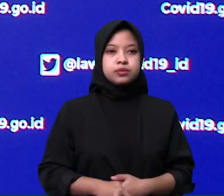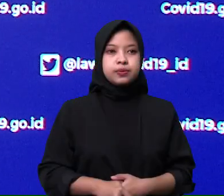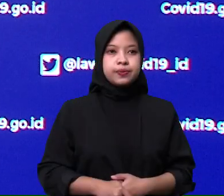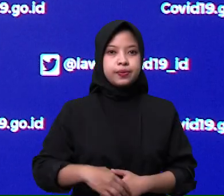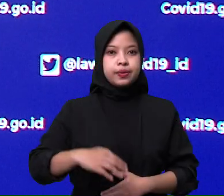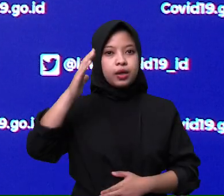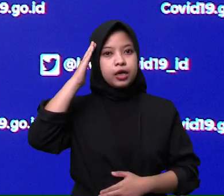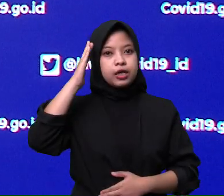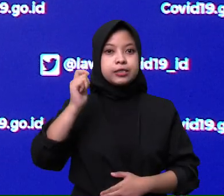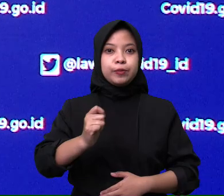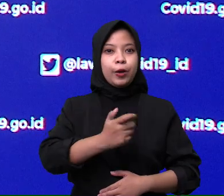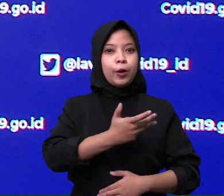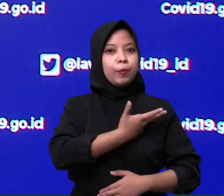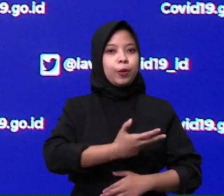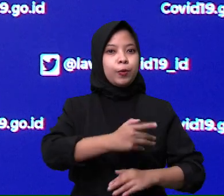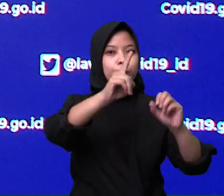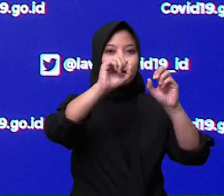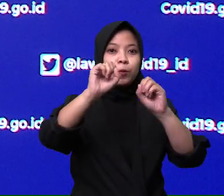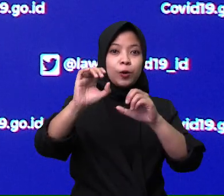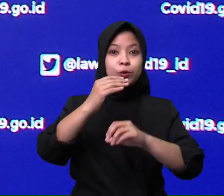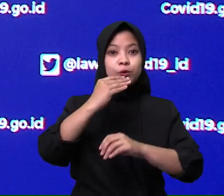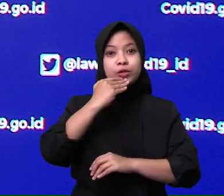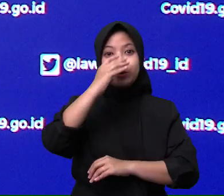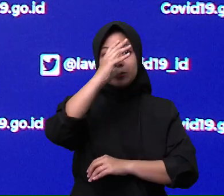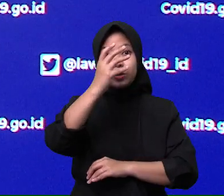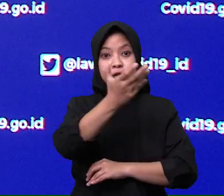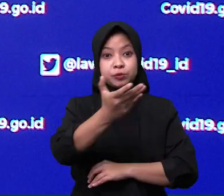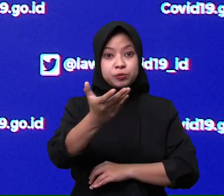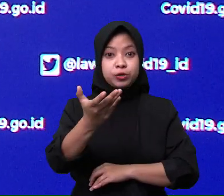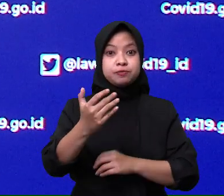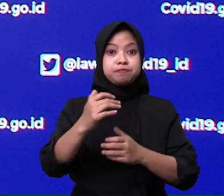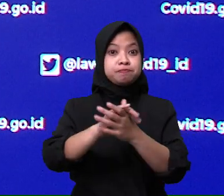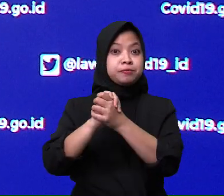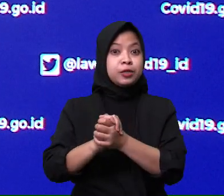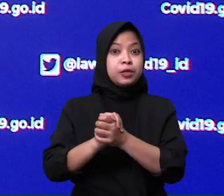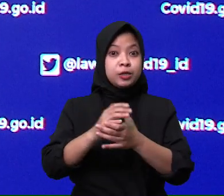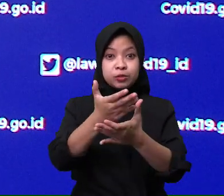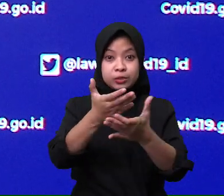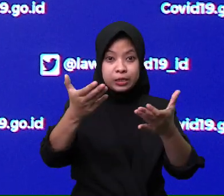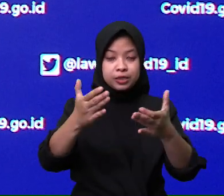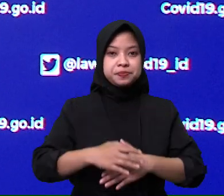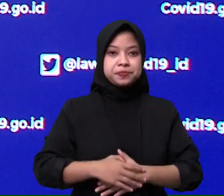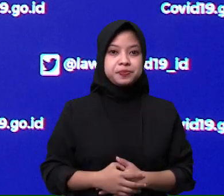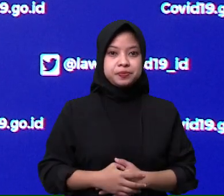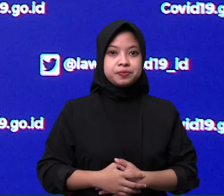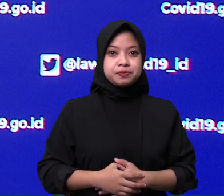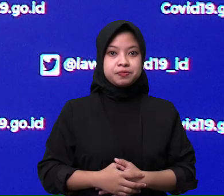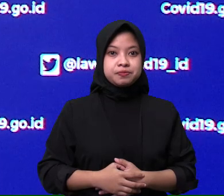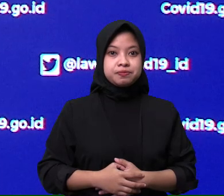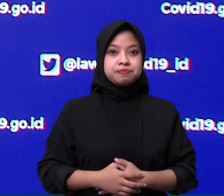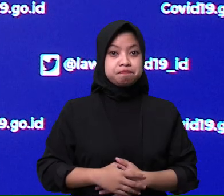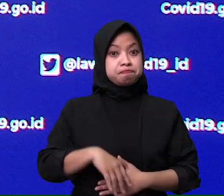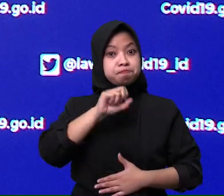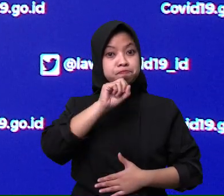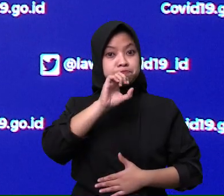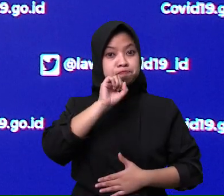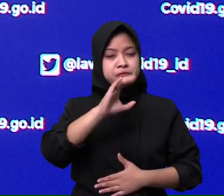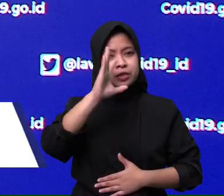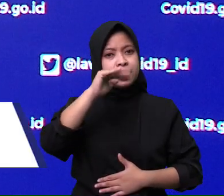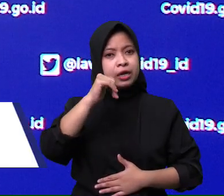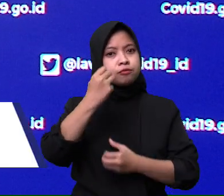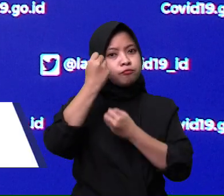Assalamualaikum warahmatullahi wabarakatuh. Selamat sore, salam sejahtera untuk kita semuanya. Hari ini saya akan menyampaikan